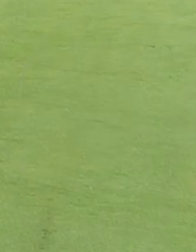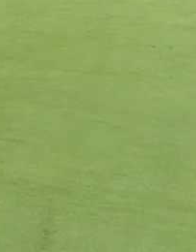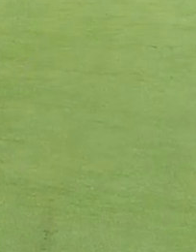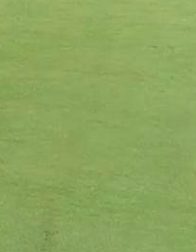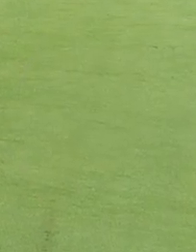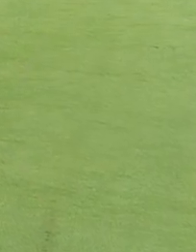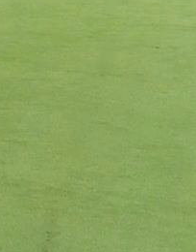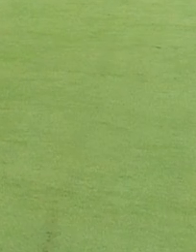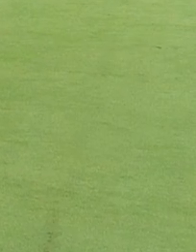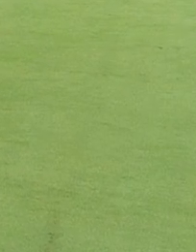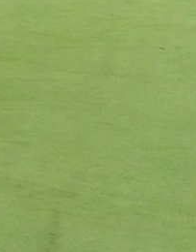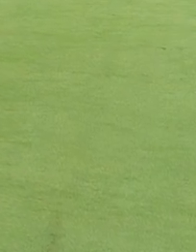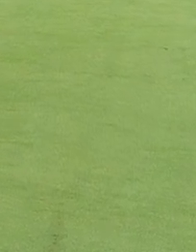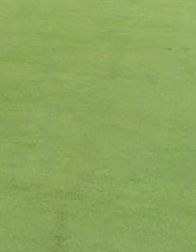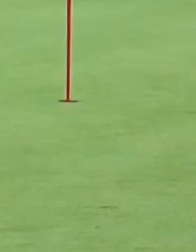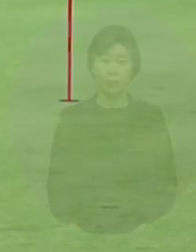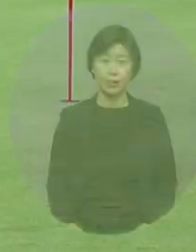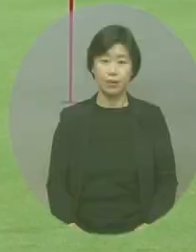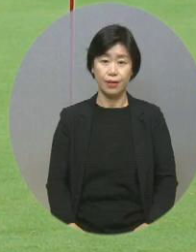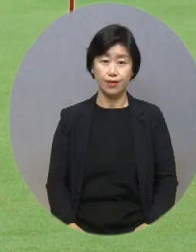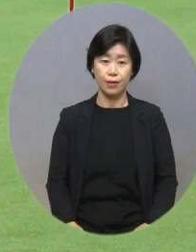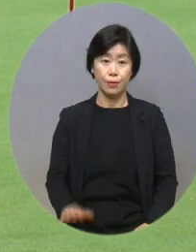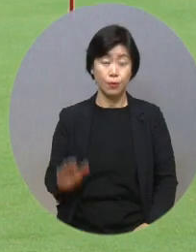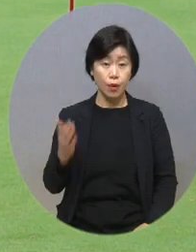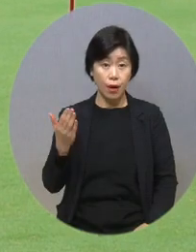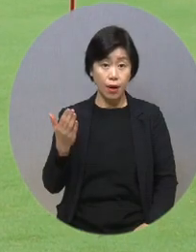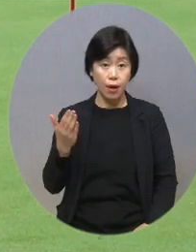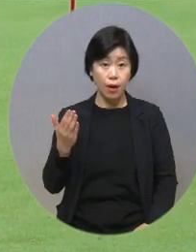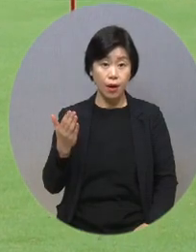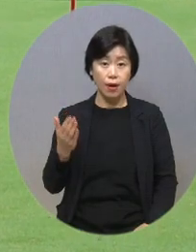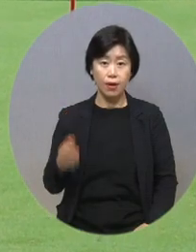됐다, 됐다, 됐다. 와, 와.